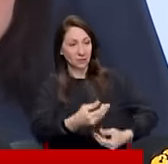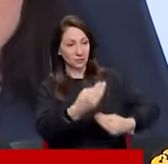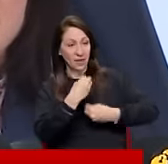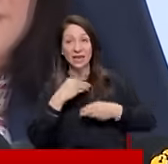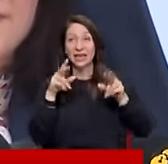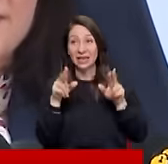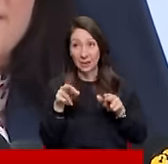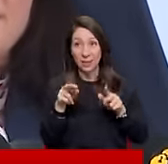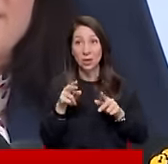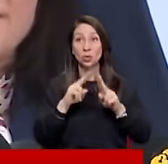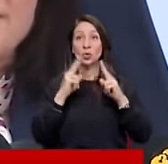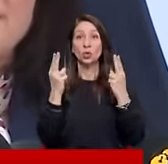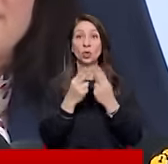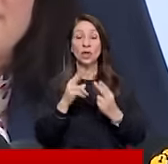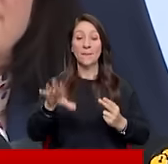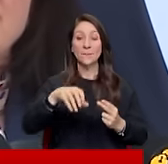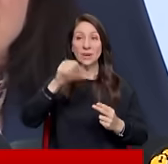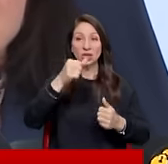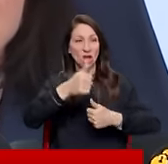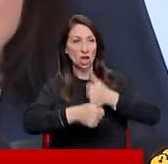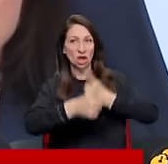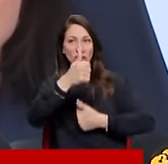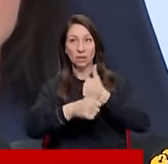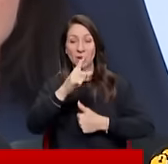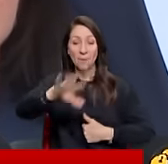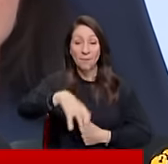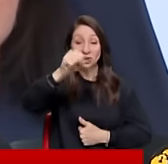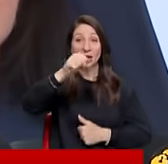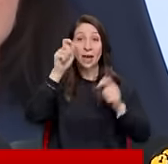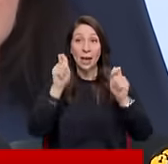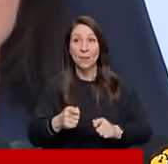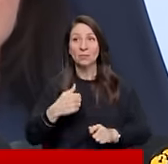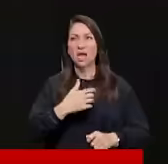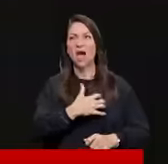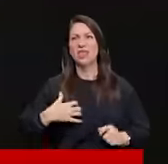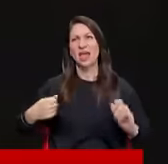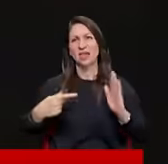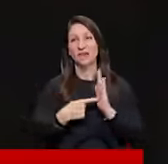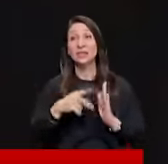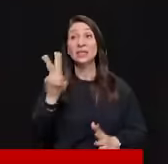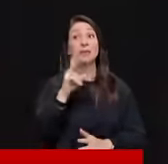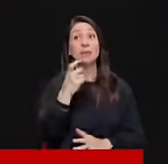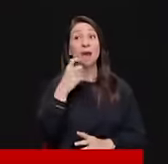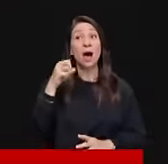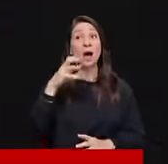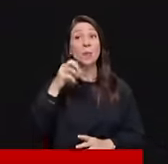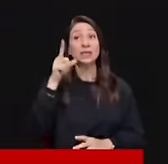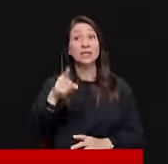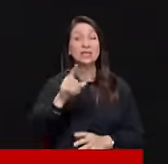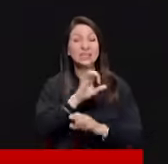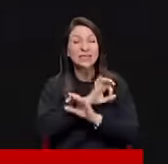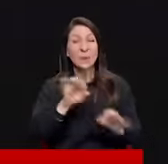ettiği şekliyle dünya başkentleriyle yarışır bir başkent yapmak ana hedefimiz olacak. 20 yıldır AK Parti'nin